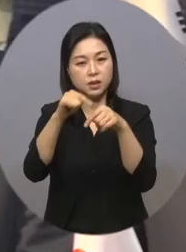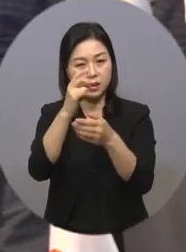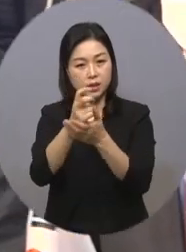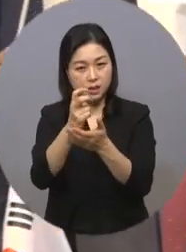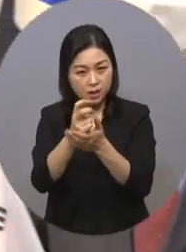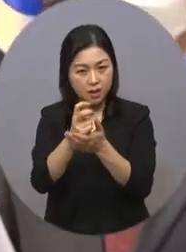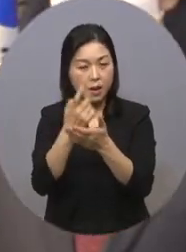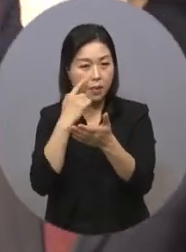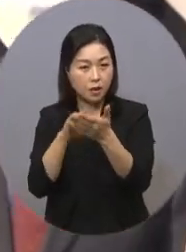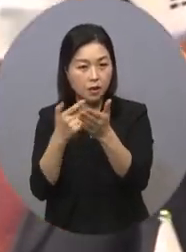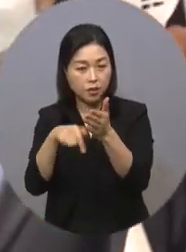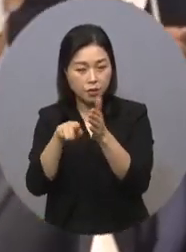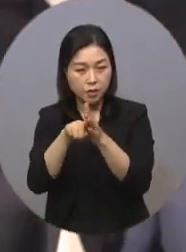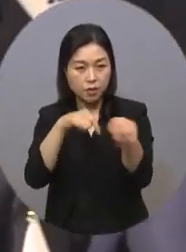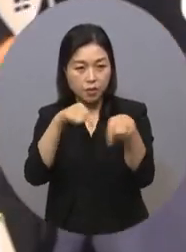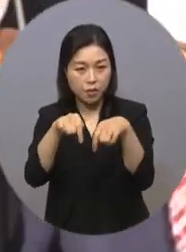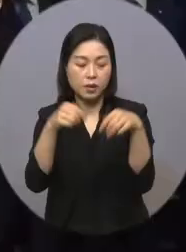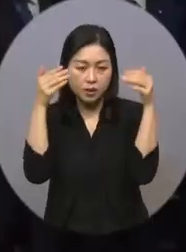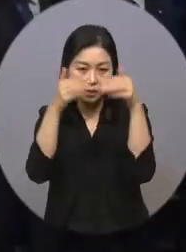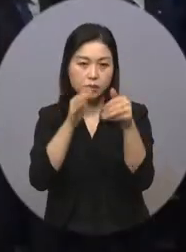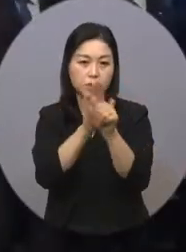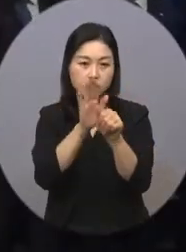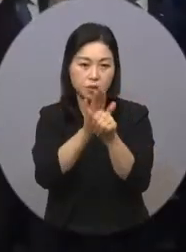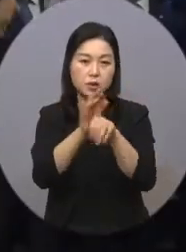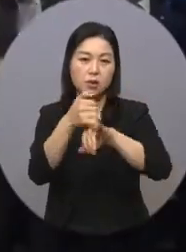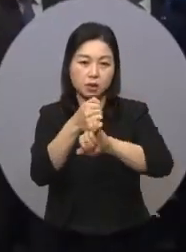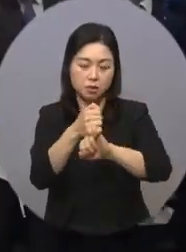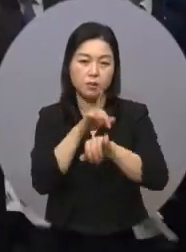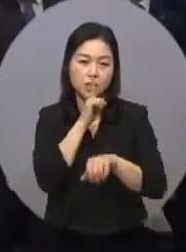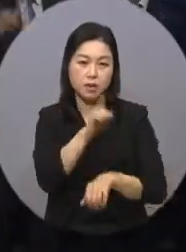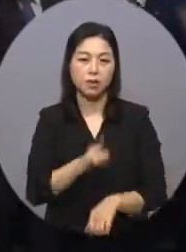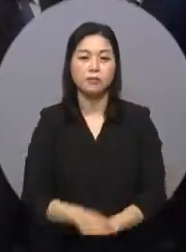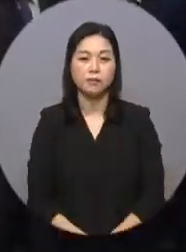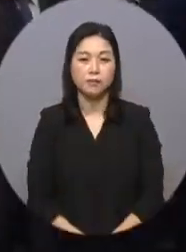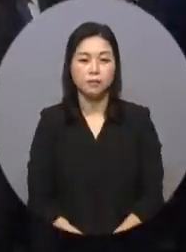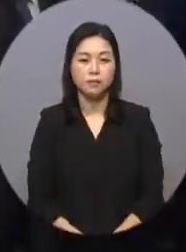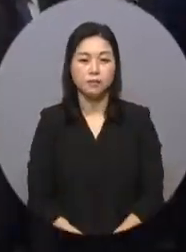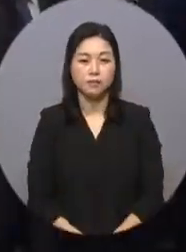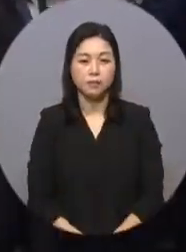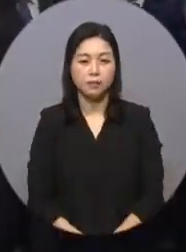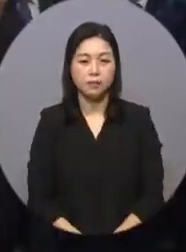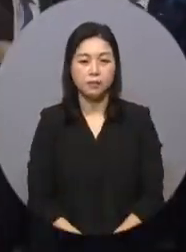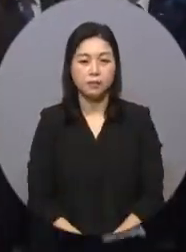행정력을 집중할 예정이라고 전했습니다. 복지TV 뉴스 노혜림입니다.